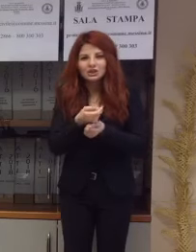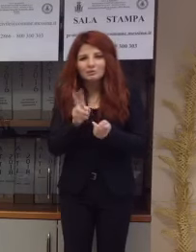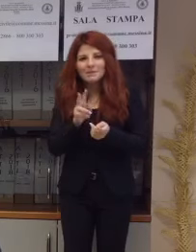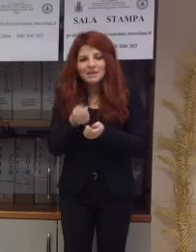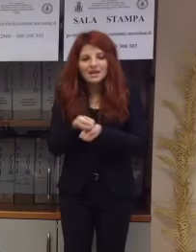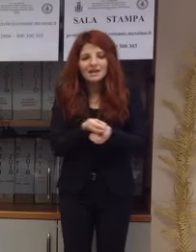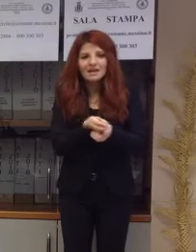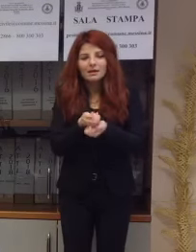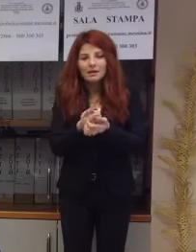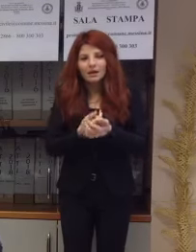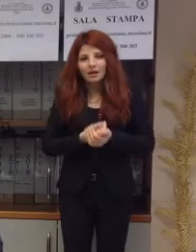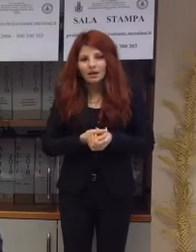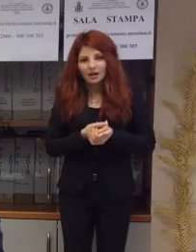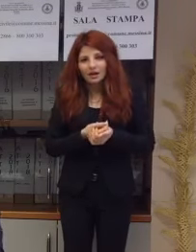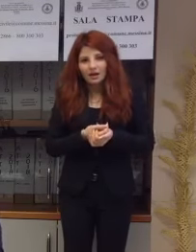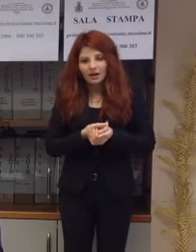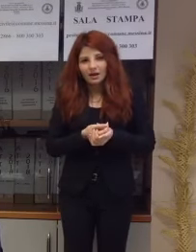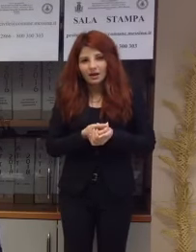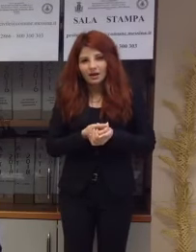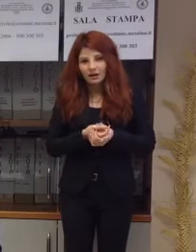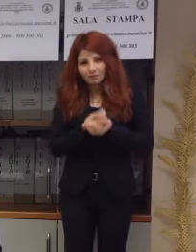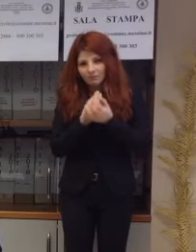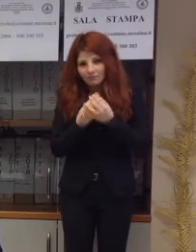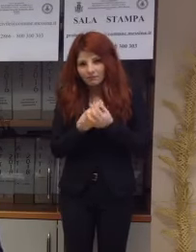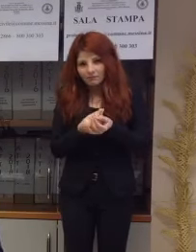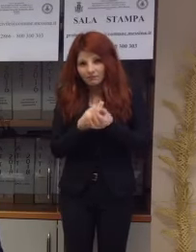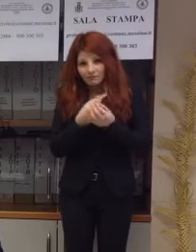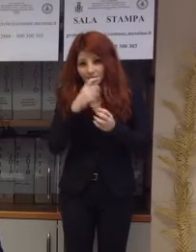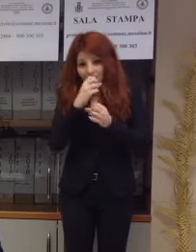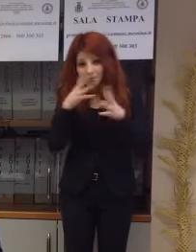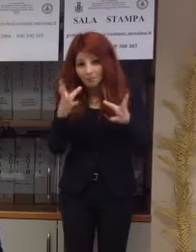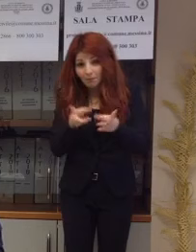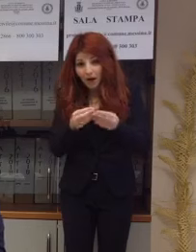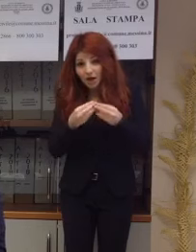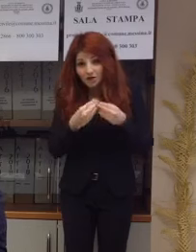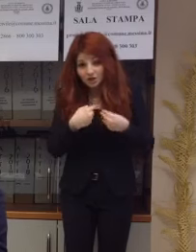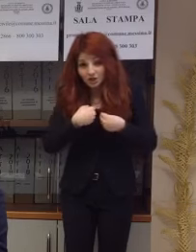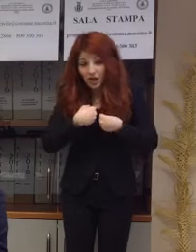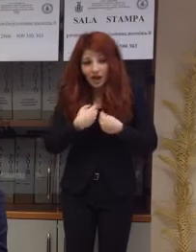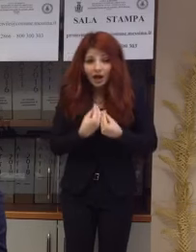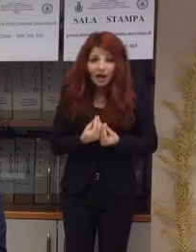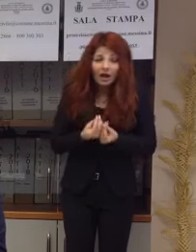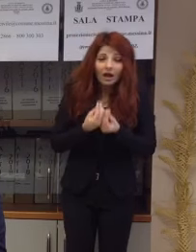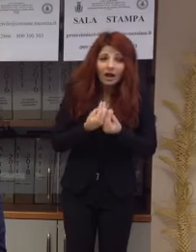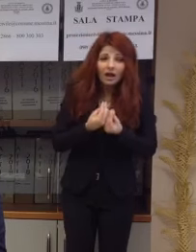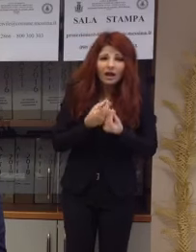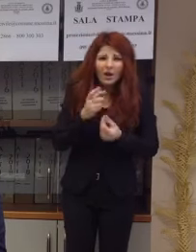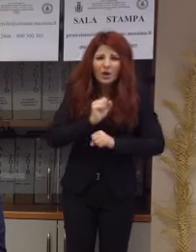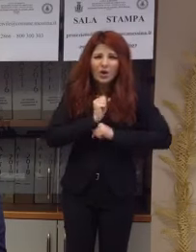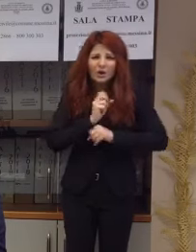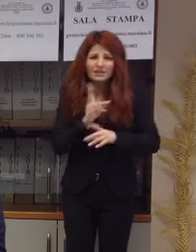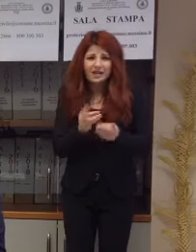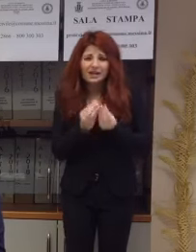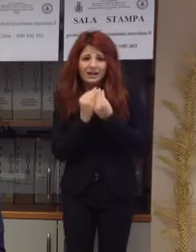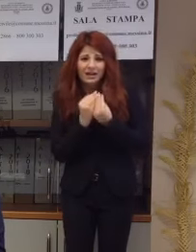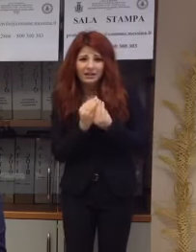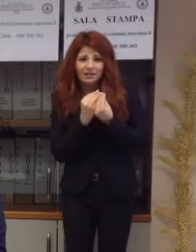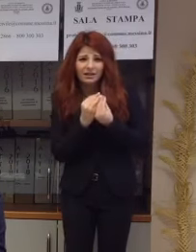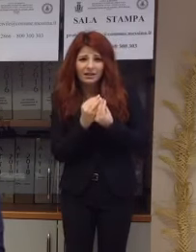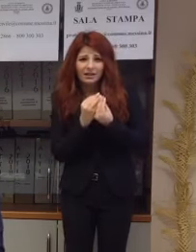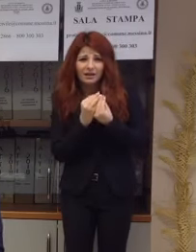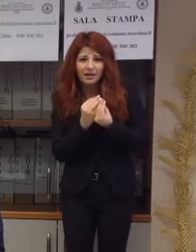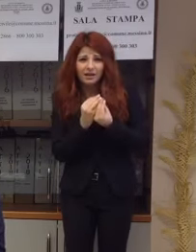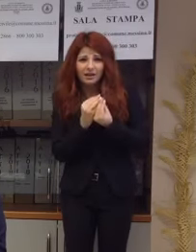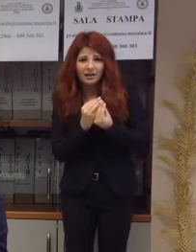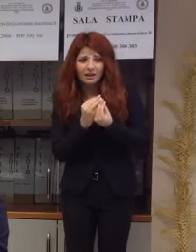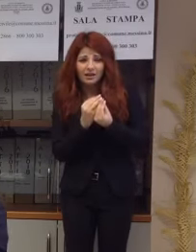all'istituzione municipale. Ma con chi pensate di avere a che fare? Con chi pensate di avere a che fare? È logico che su